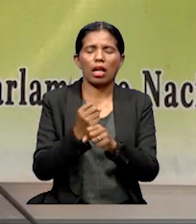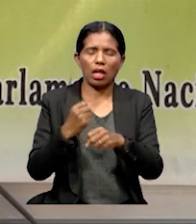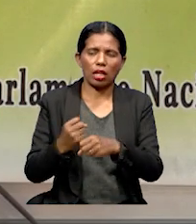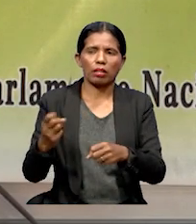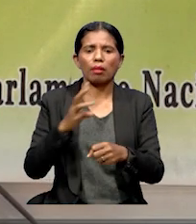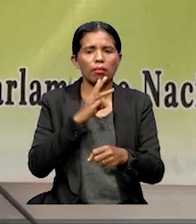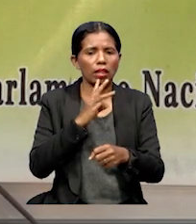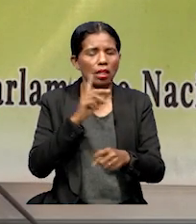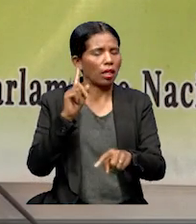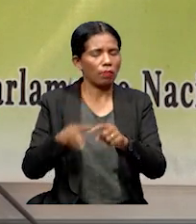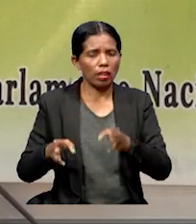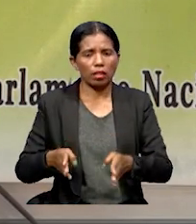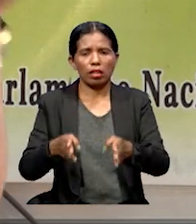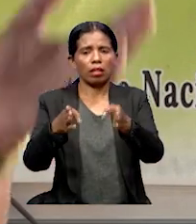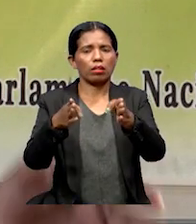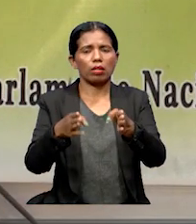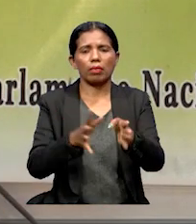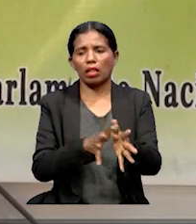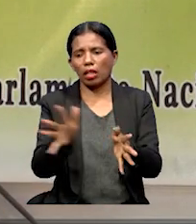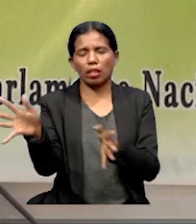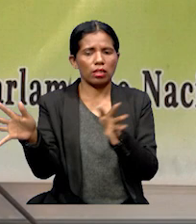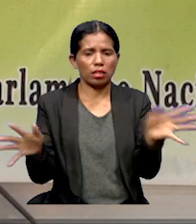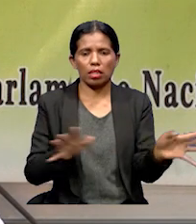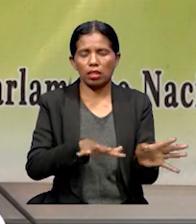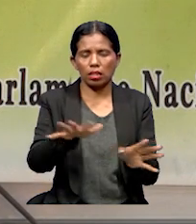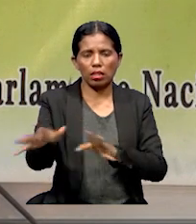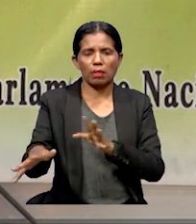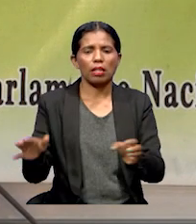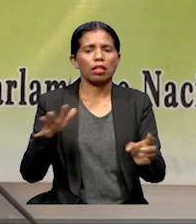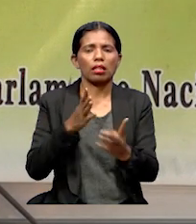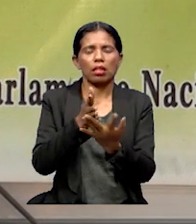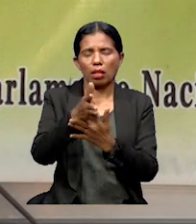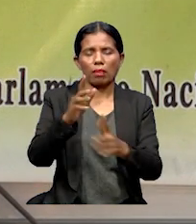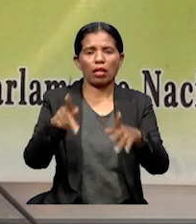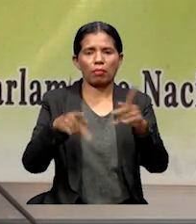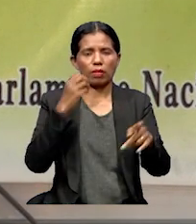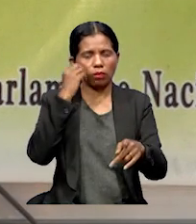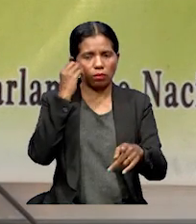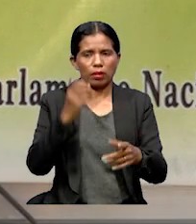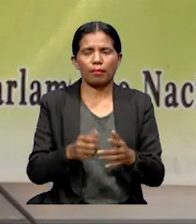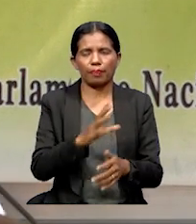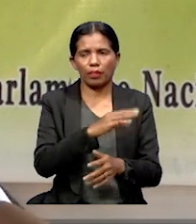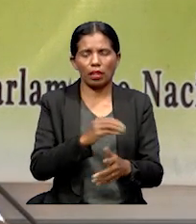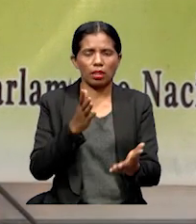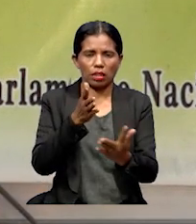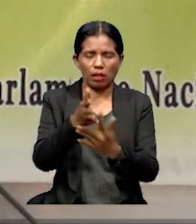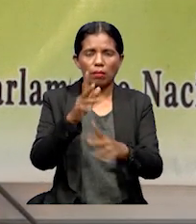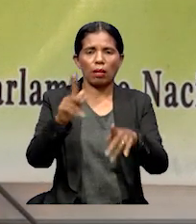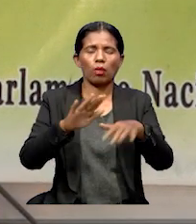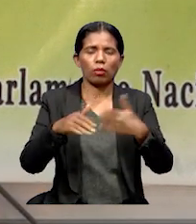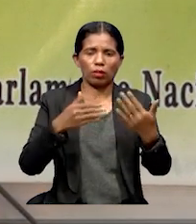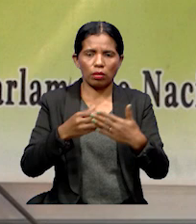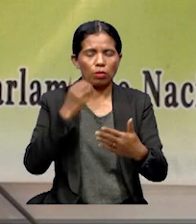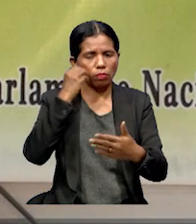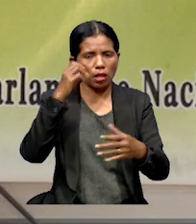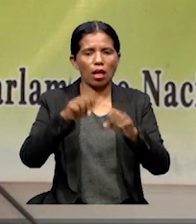bele lius ini dalan ona be halai sai lius vale dalan nebe mak lolos parnia tu liu i tamai komunidade sernu ma sobu komunidade